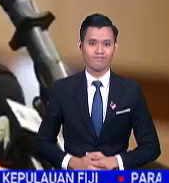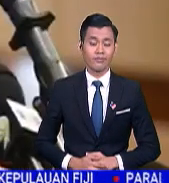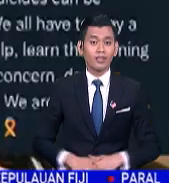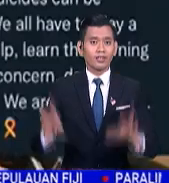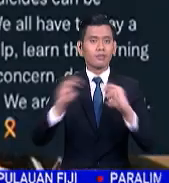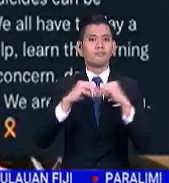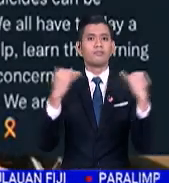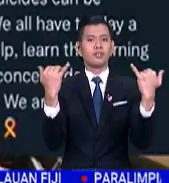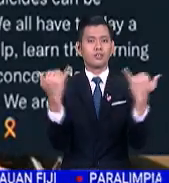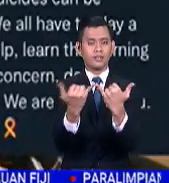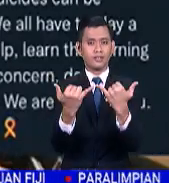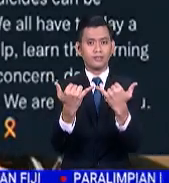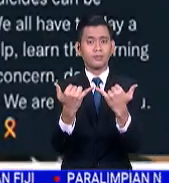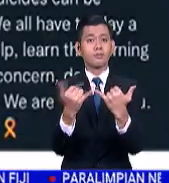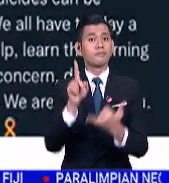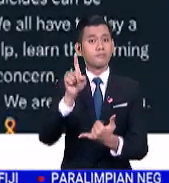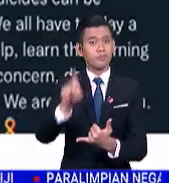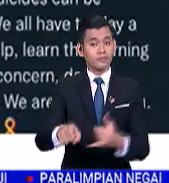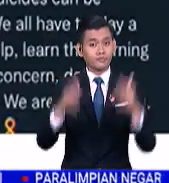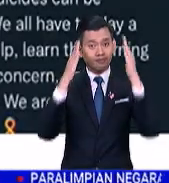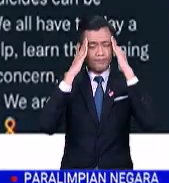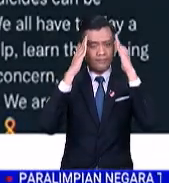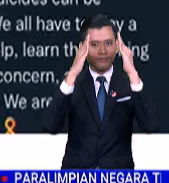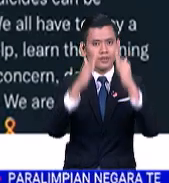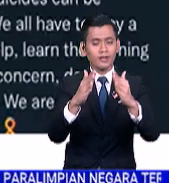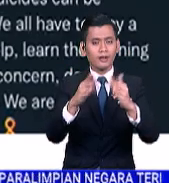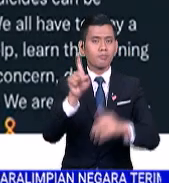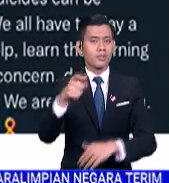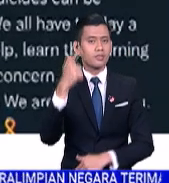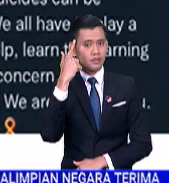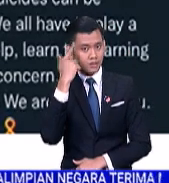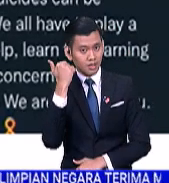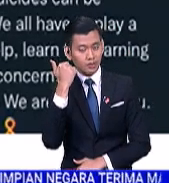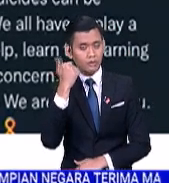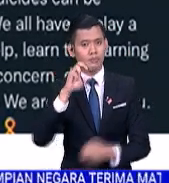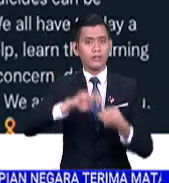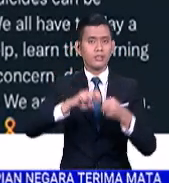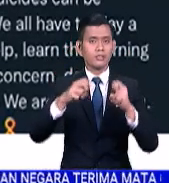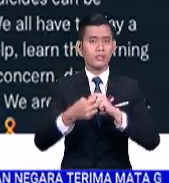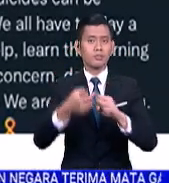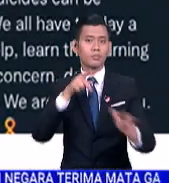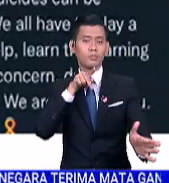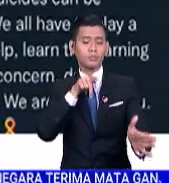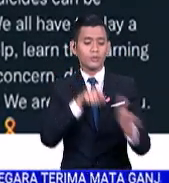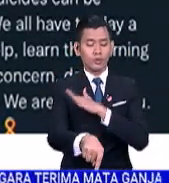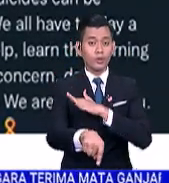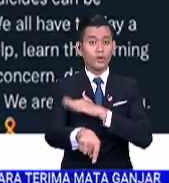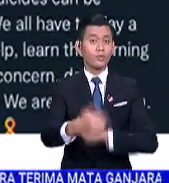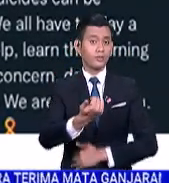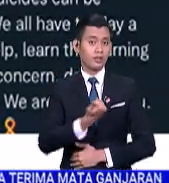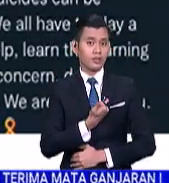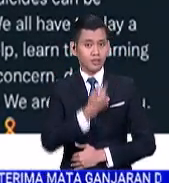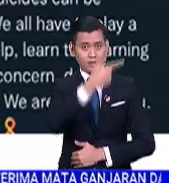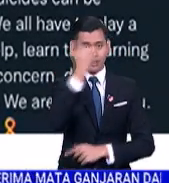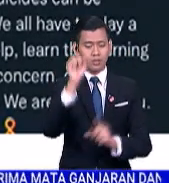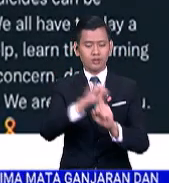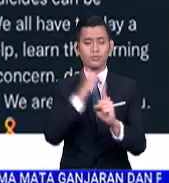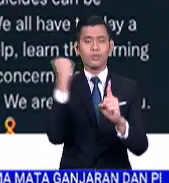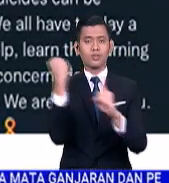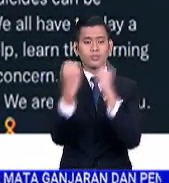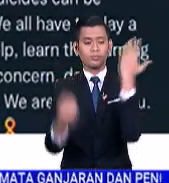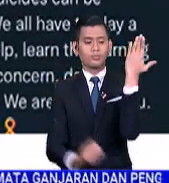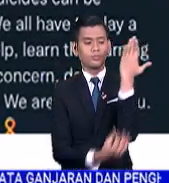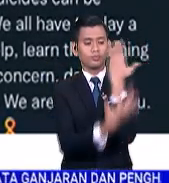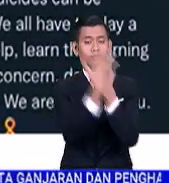Masyarakat juga menurut beliau perlu peka dan mengenal kecenderungan tingkah laku bunuh diri memandangkan situasi pandemik COVID